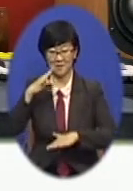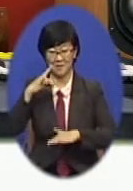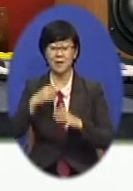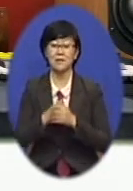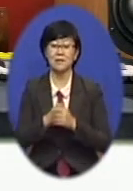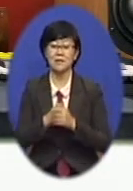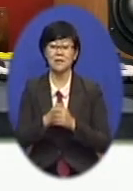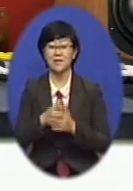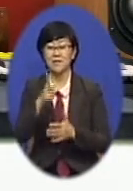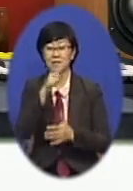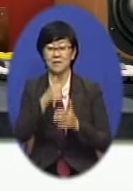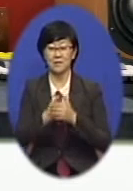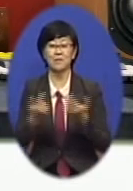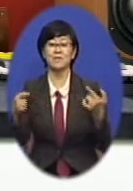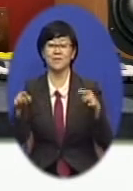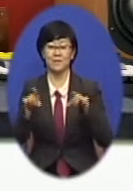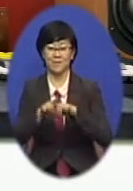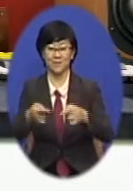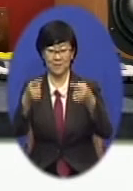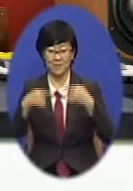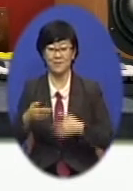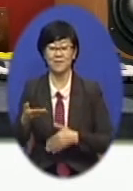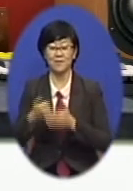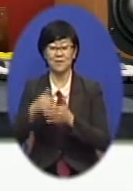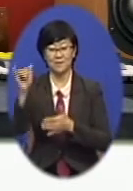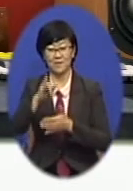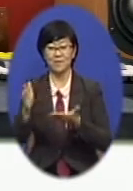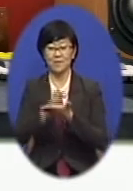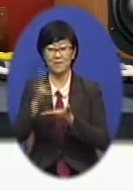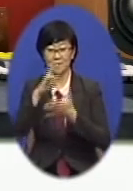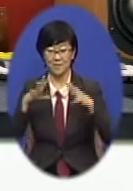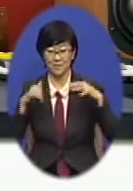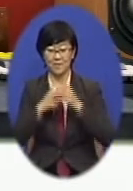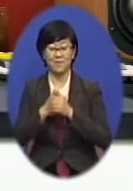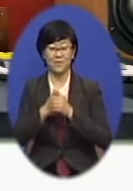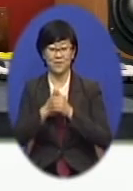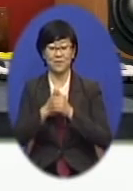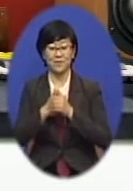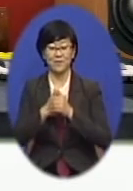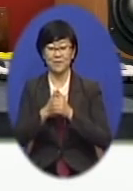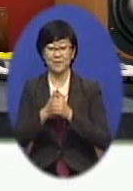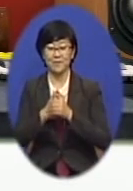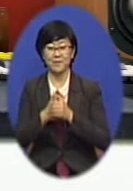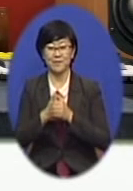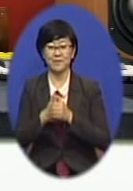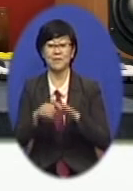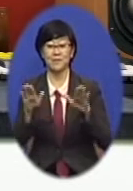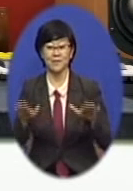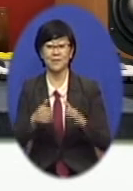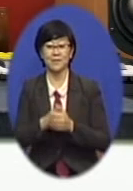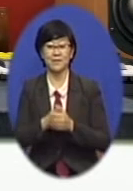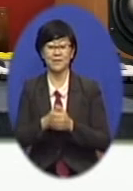네. 자, 월요일 함께 하고 있는 전국 나눔 노래 자랑 이제 종반부로 접어드는데요. 자,